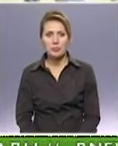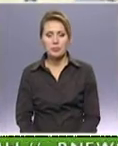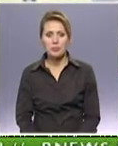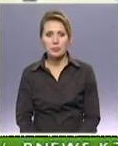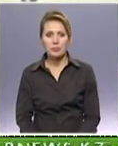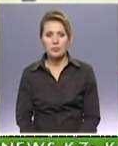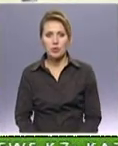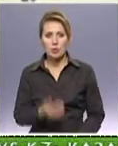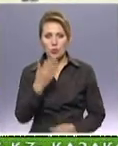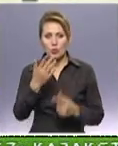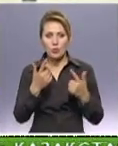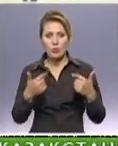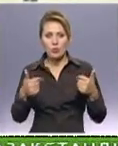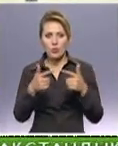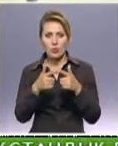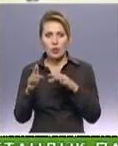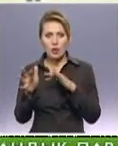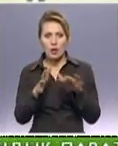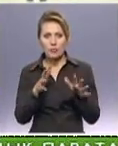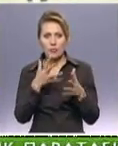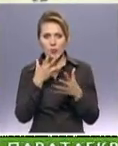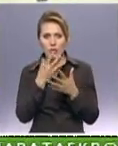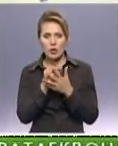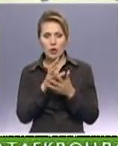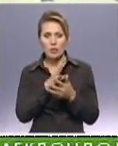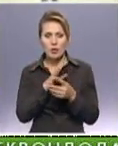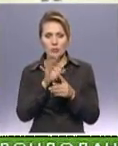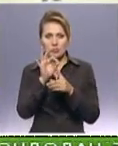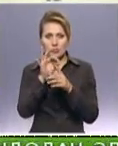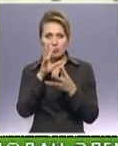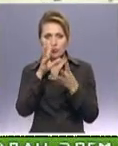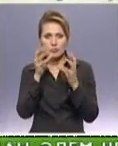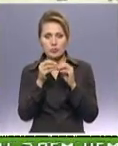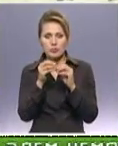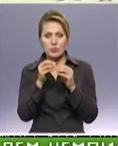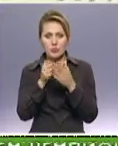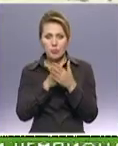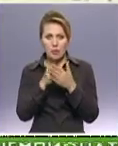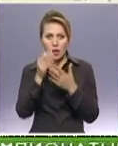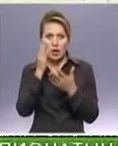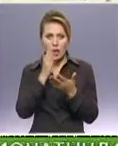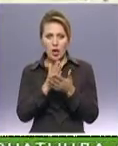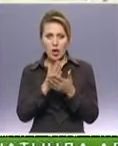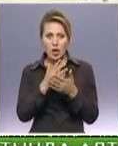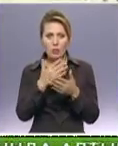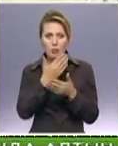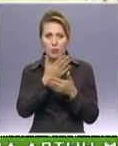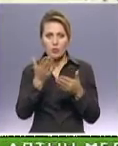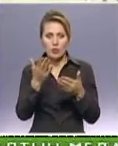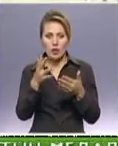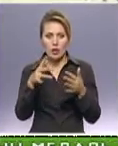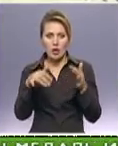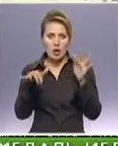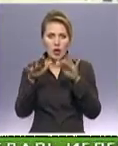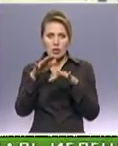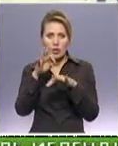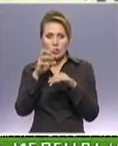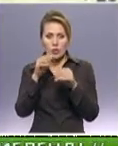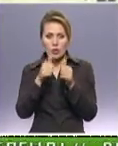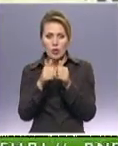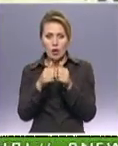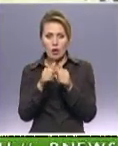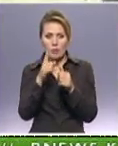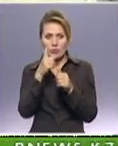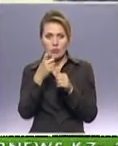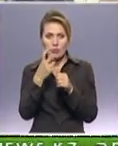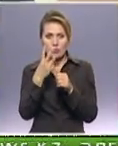ұйымдастырған Şaramız negizinden öz maksatına yetip jatır. Onda endi Kalbataudun bawır ayında düz